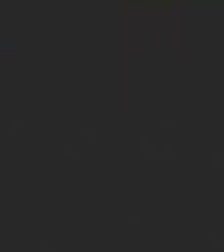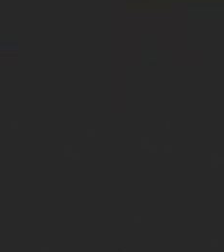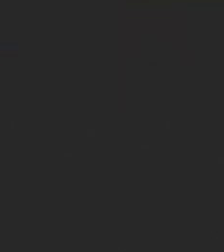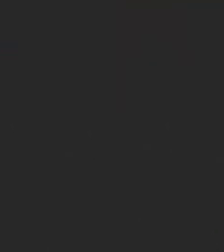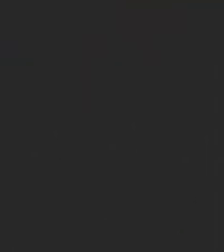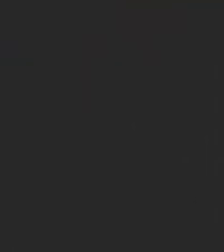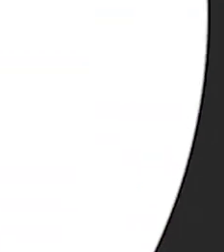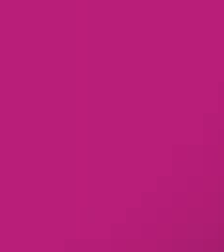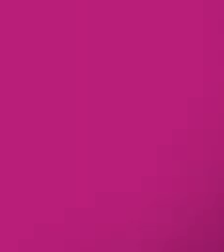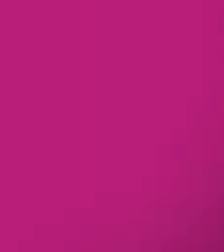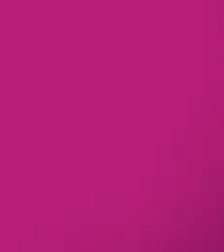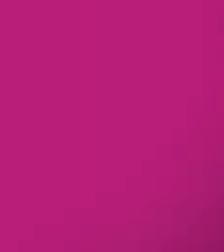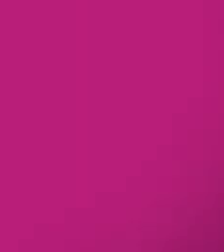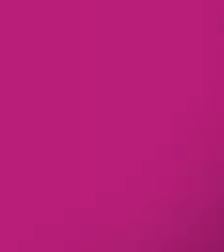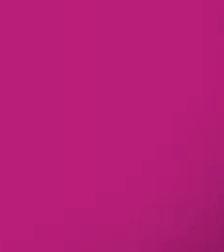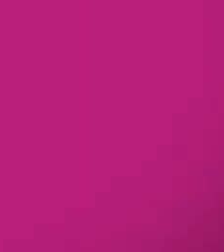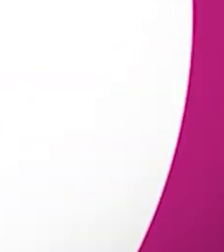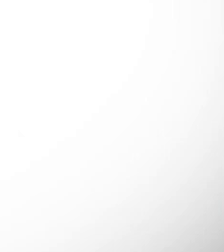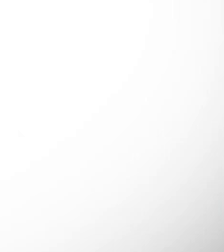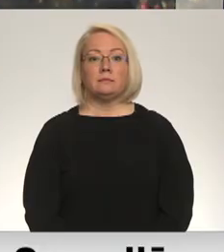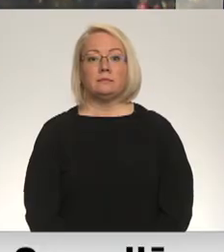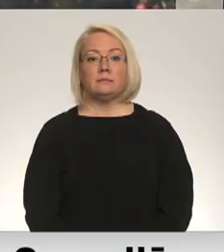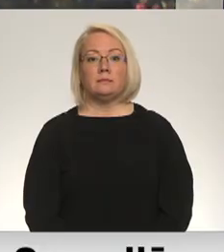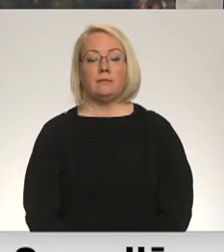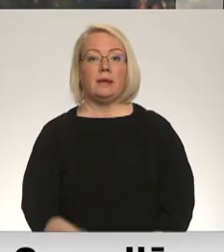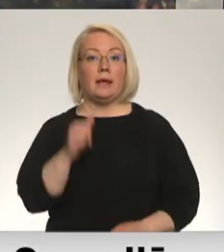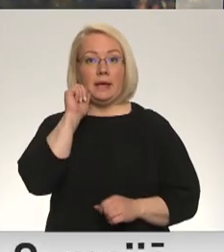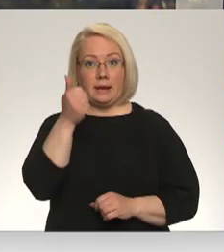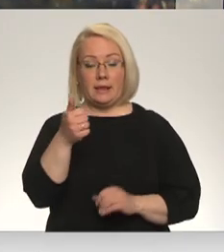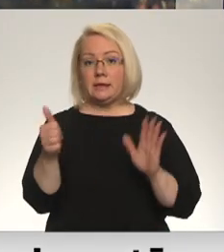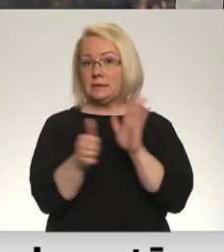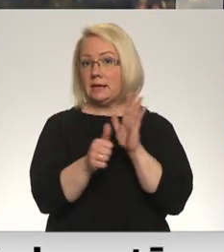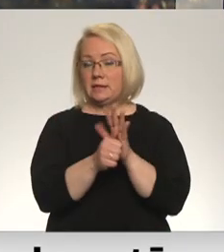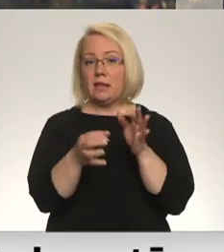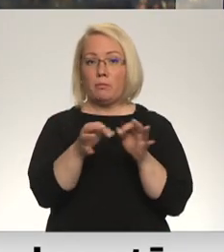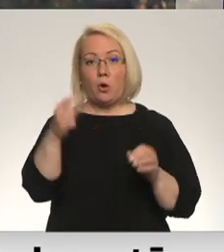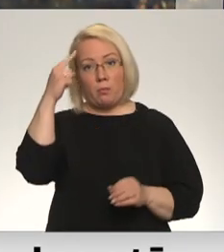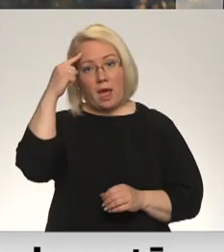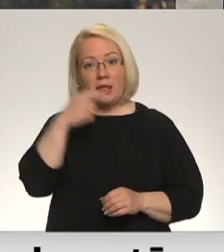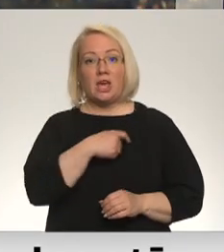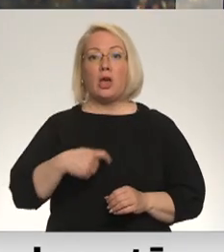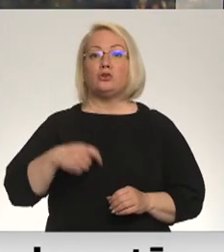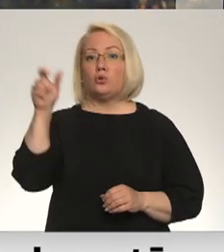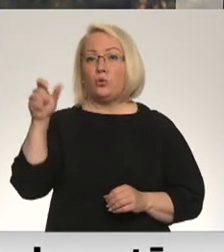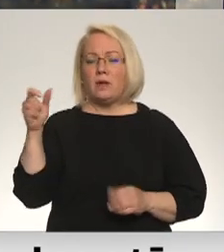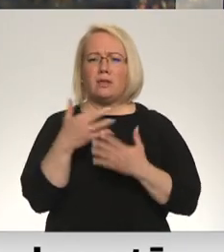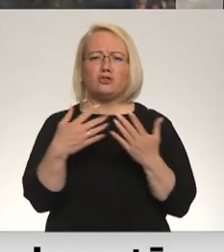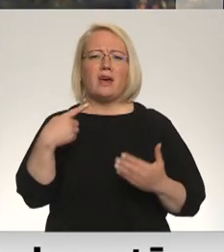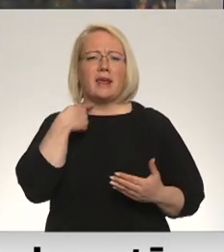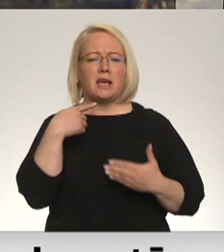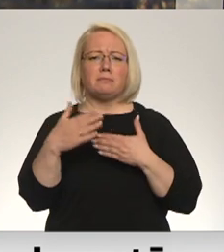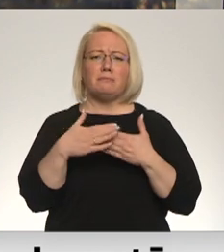Re, viss ēters ir te! Rīt, sestdien, brīvprātīgie studenti dažādās Rīgas un